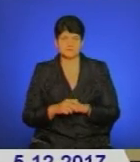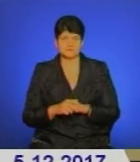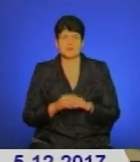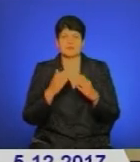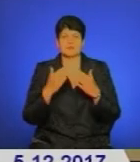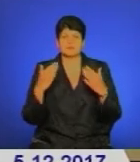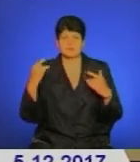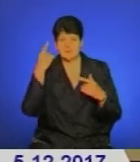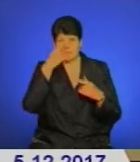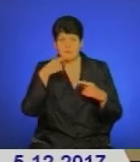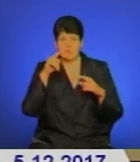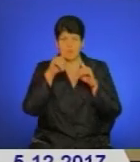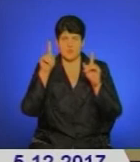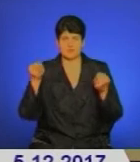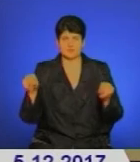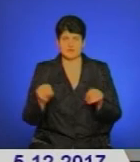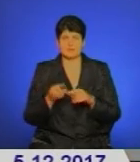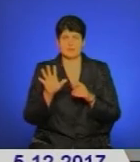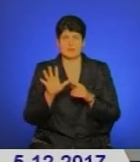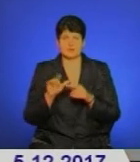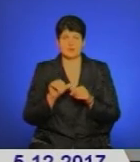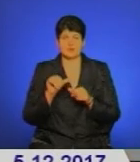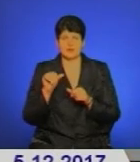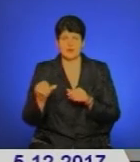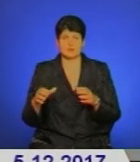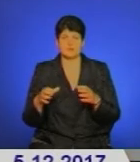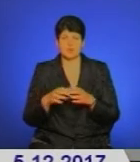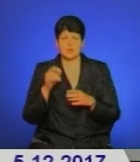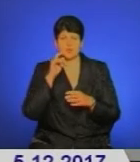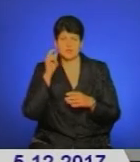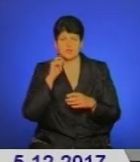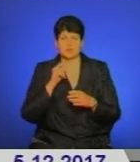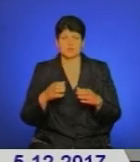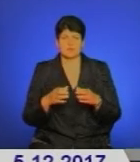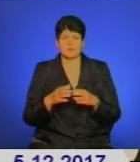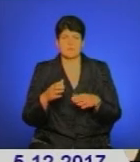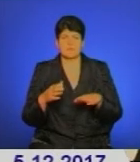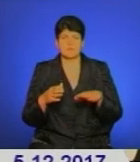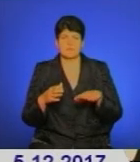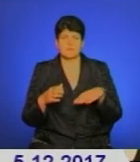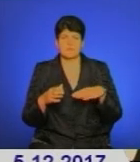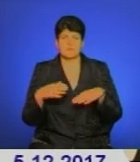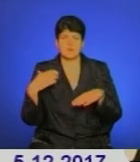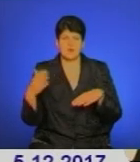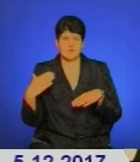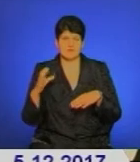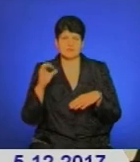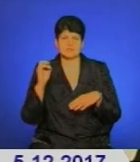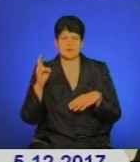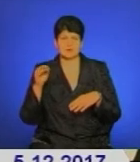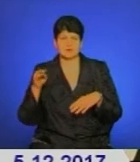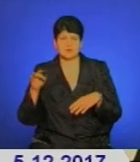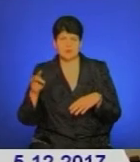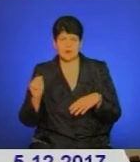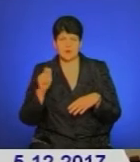На виставці портрети бійців 5-го окремого батальйону добровольчого українського корпусу правого сектора та 5-го окремого батальйону української